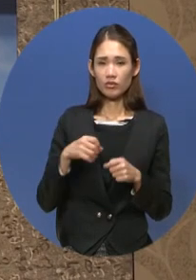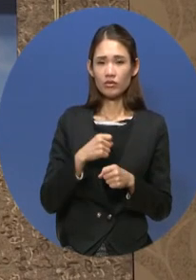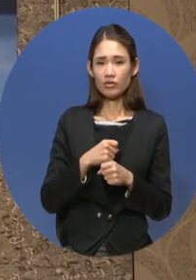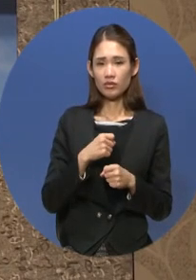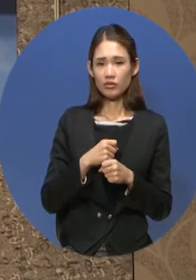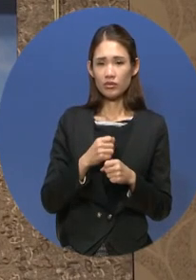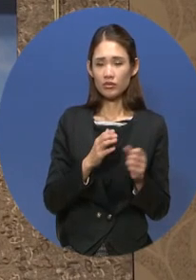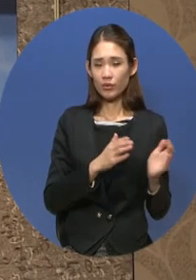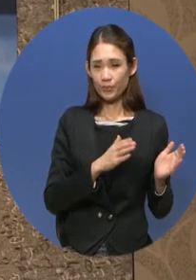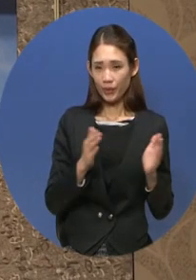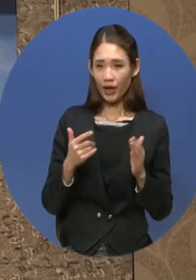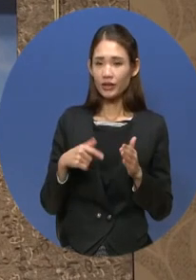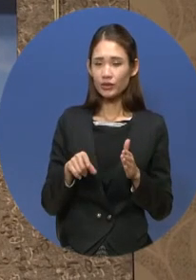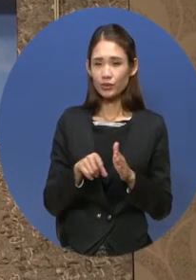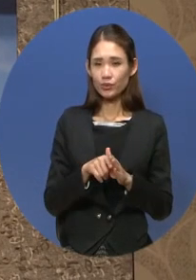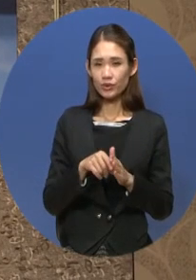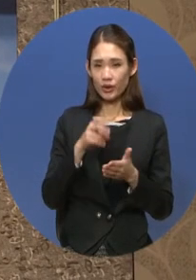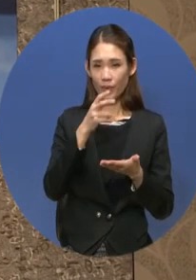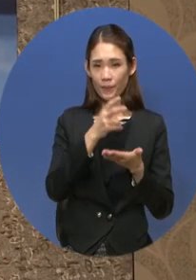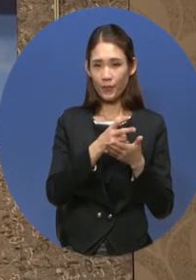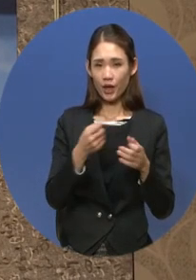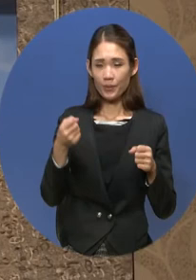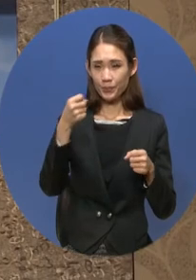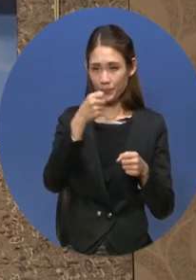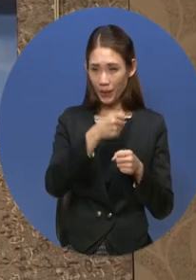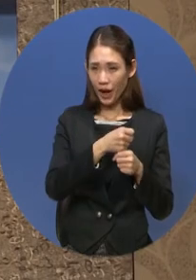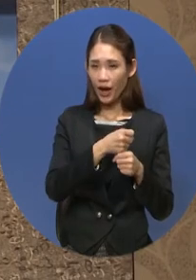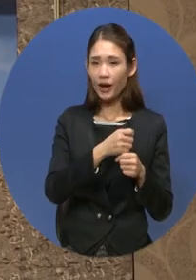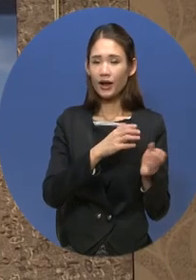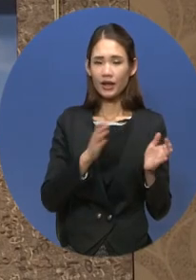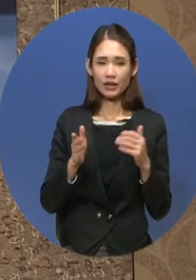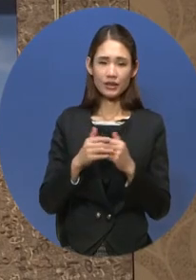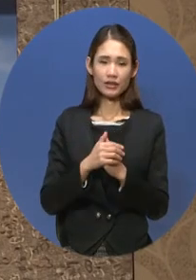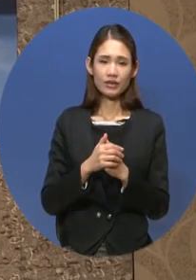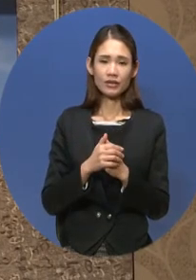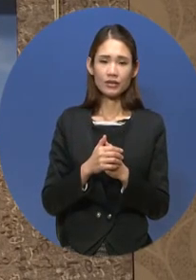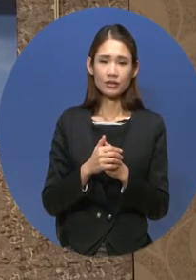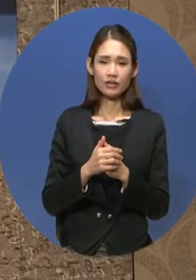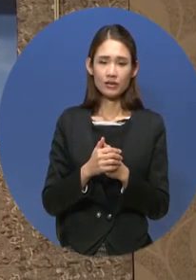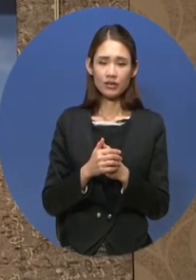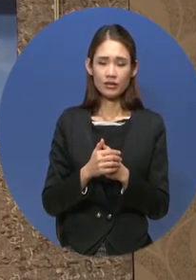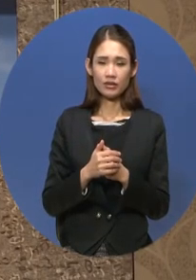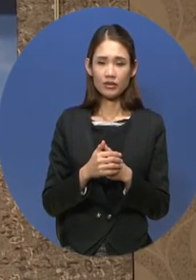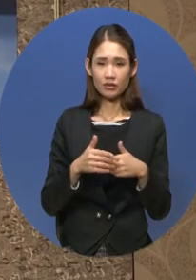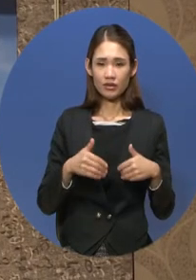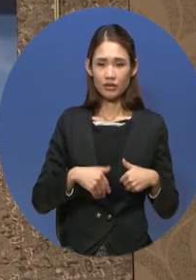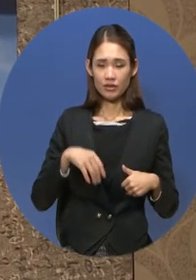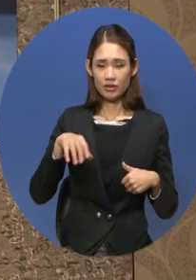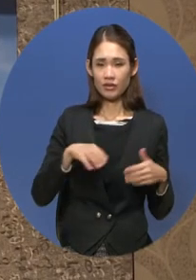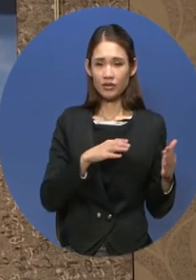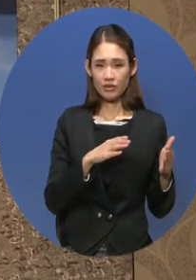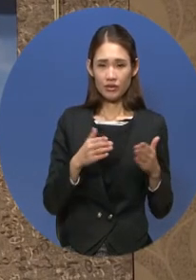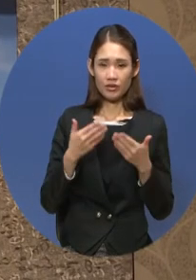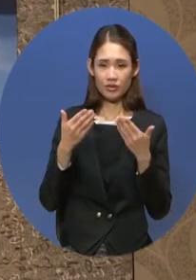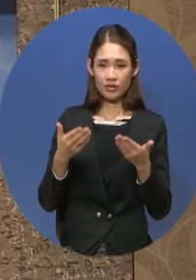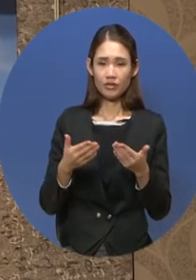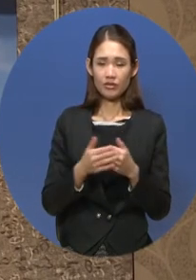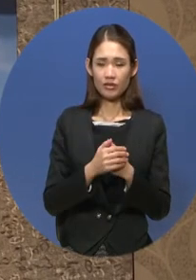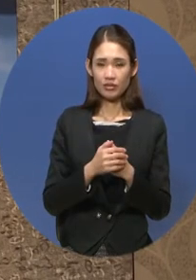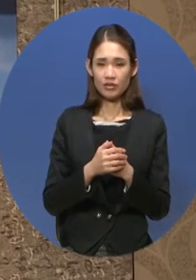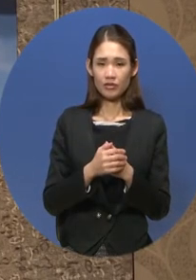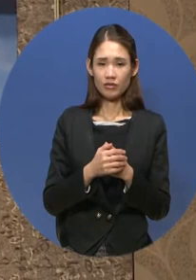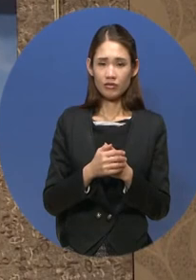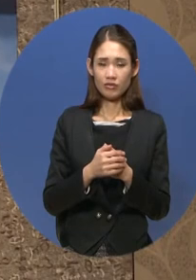공간을 마련해 줄 수 있는 조례를 만들었습니다. 그래서 이제 그 공간이 필요한 공간을 좀 줄 수 있도록